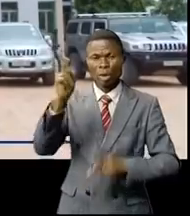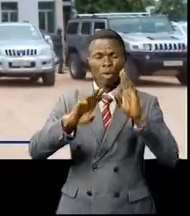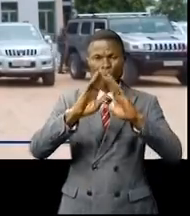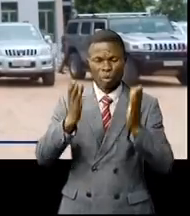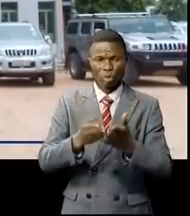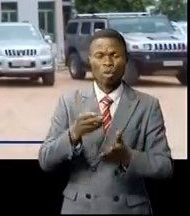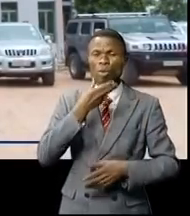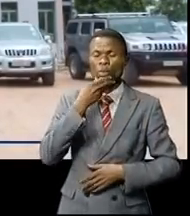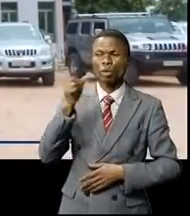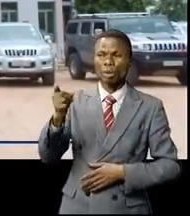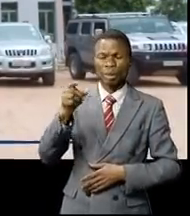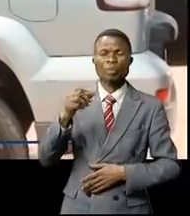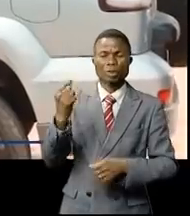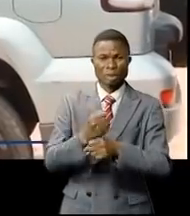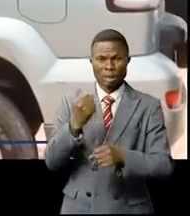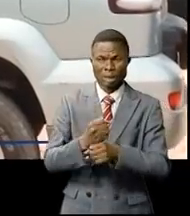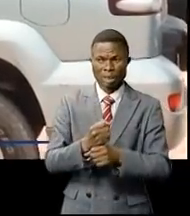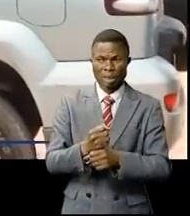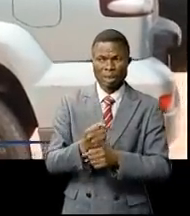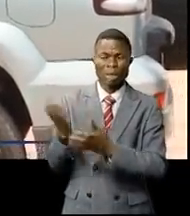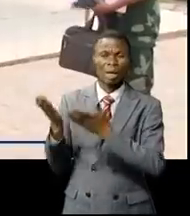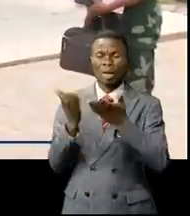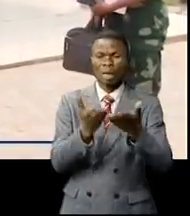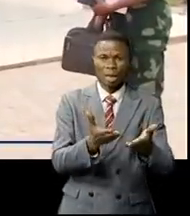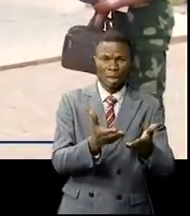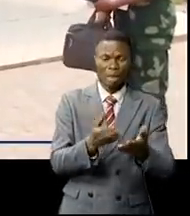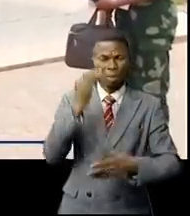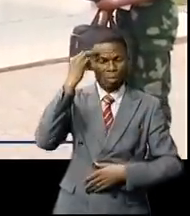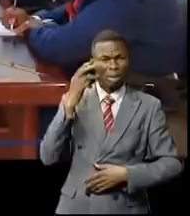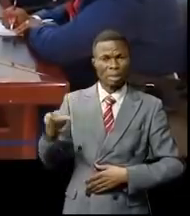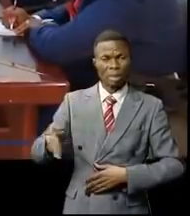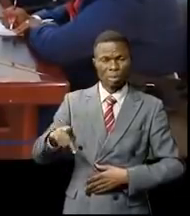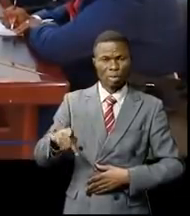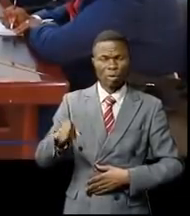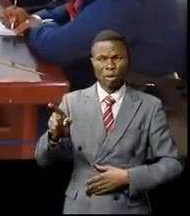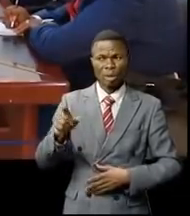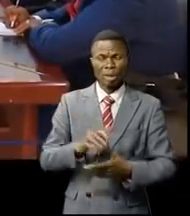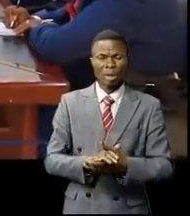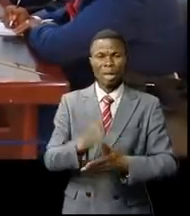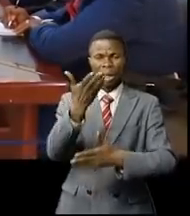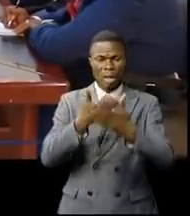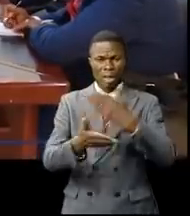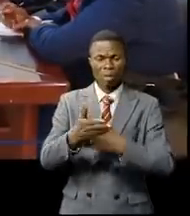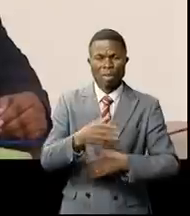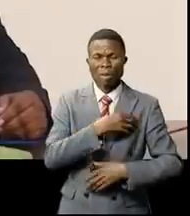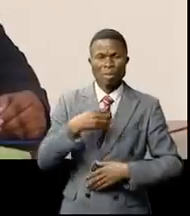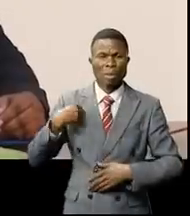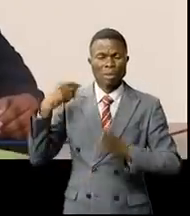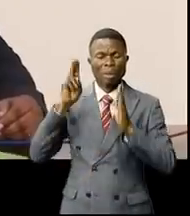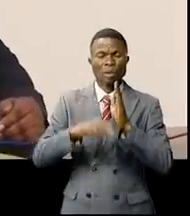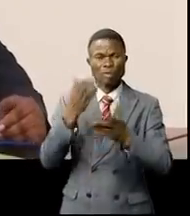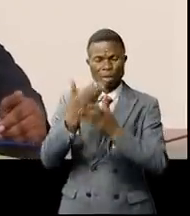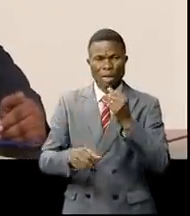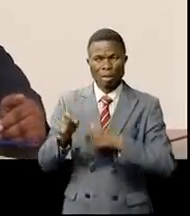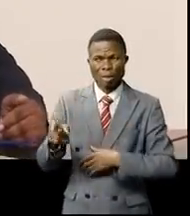locale cette mission ad abord été reçu par le ministre avait cédé les calembours faisons obtiennent des madame le gouverneur nous ne